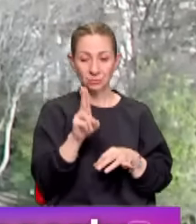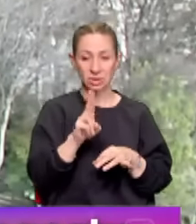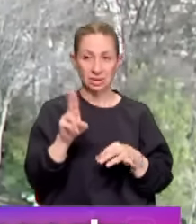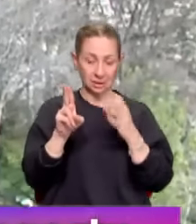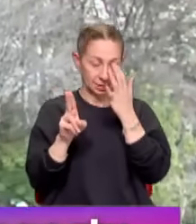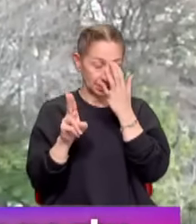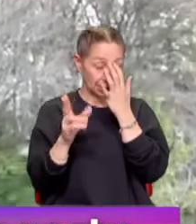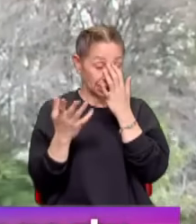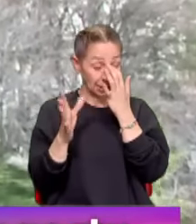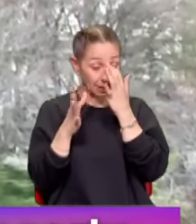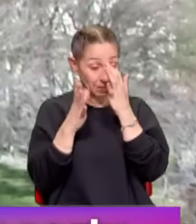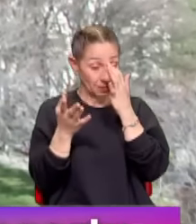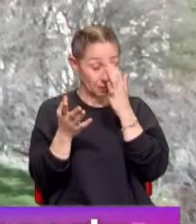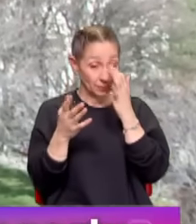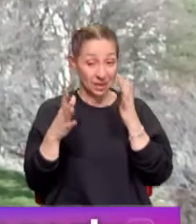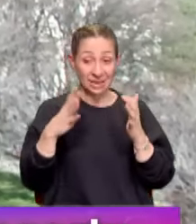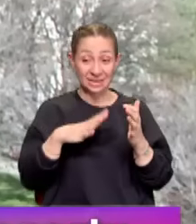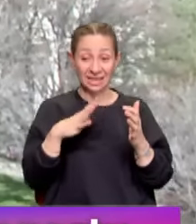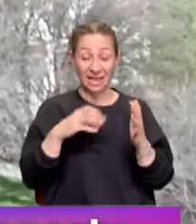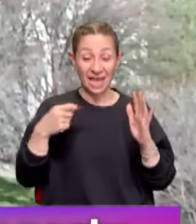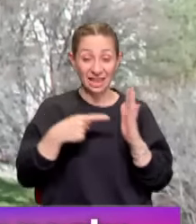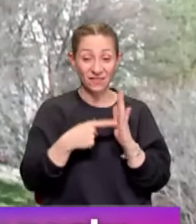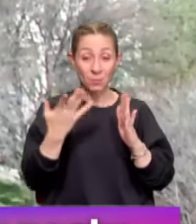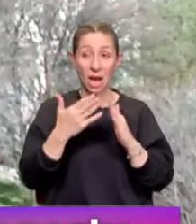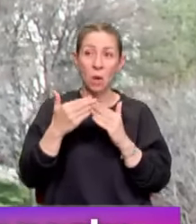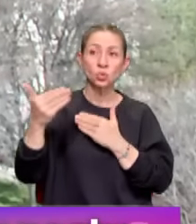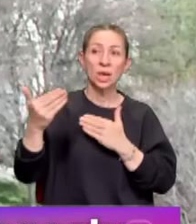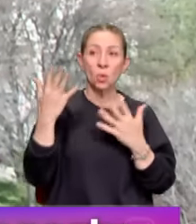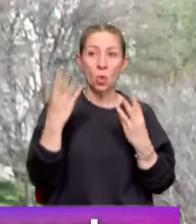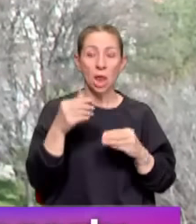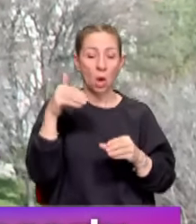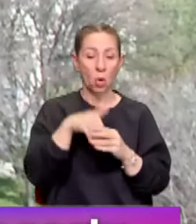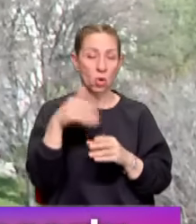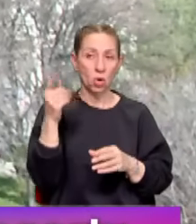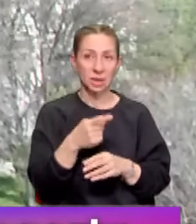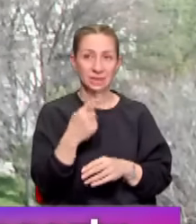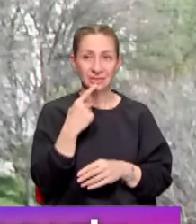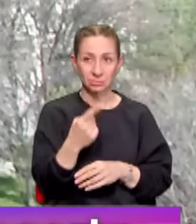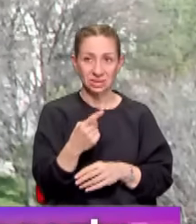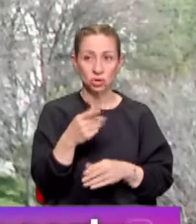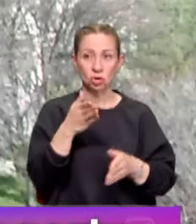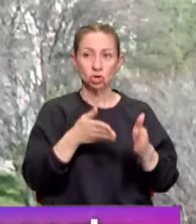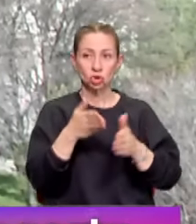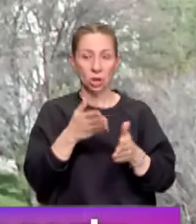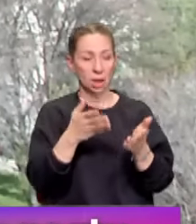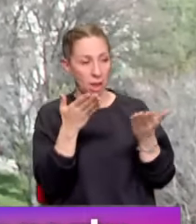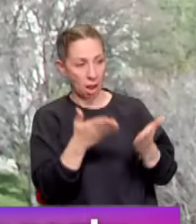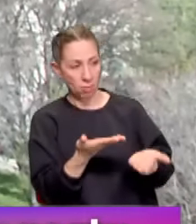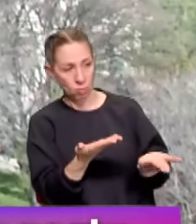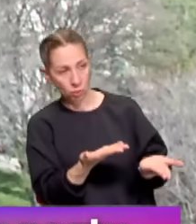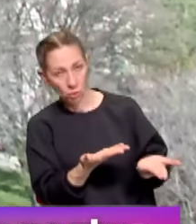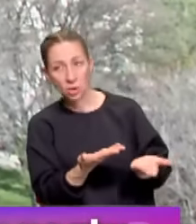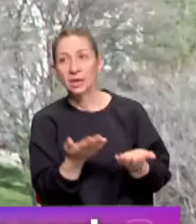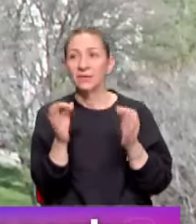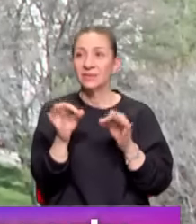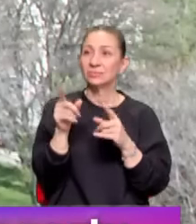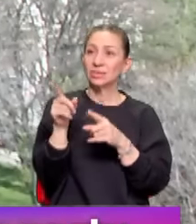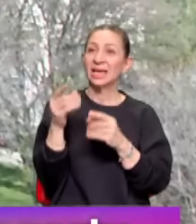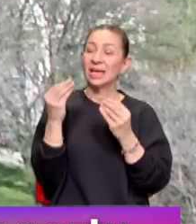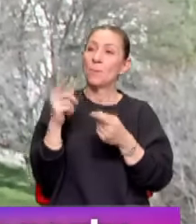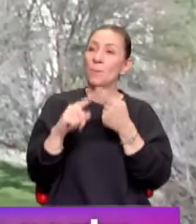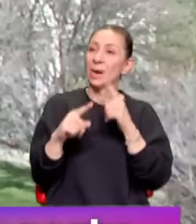%3,77'lik ya da ne bileyim istenilen hedefin bayağı bir uzağında olan oy oranı demiştiniz. Sokağın hali bu ve sizin